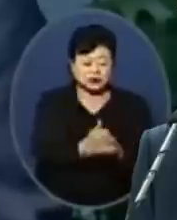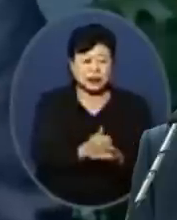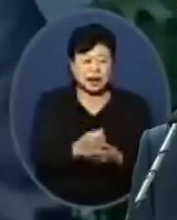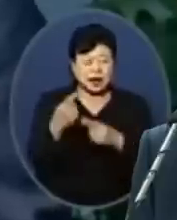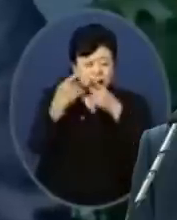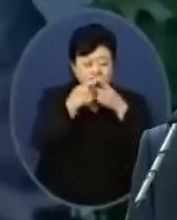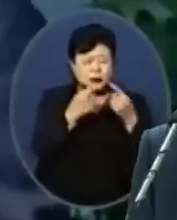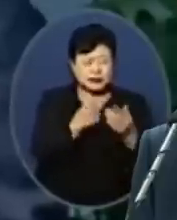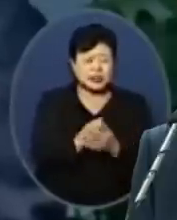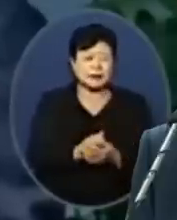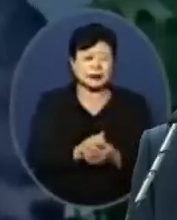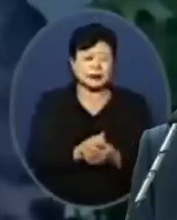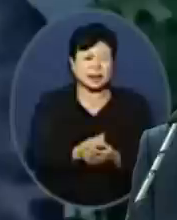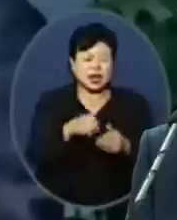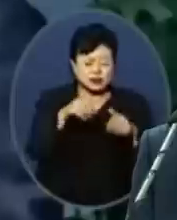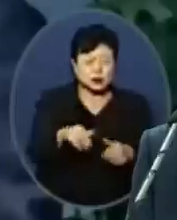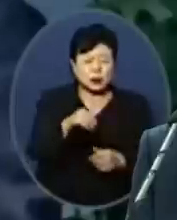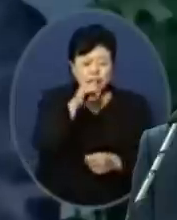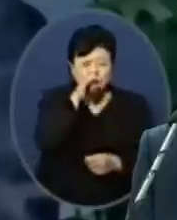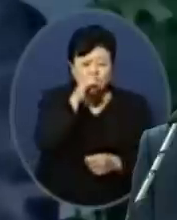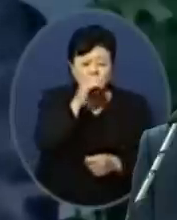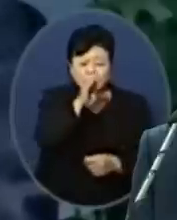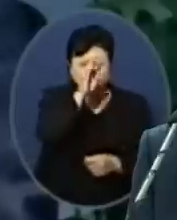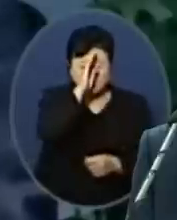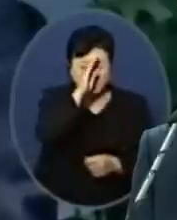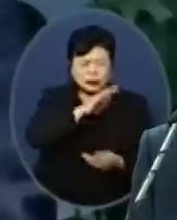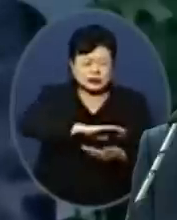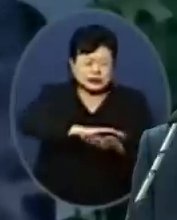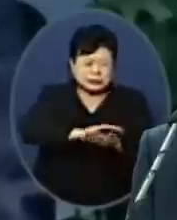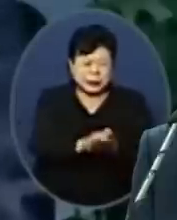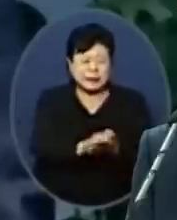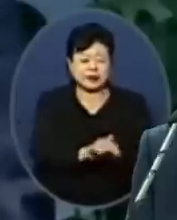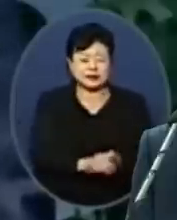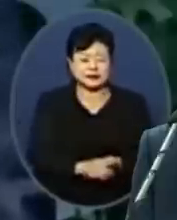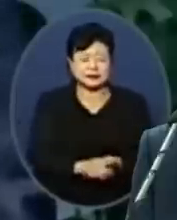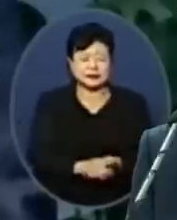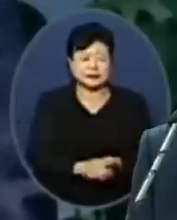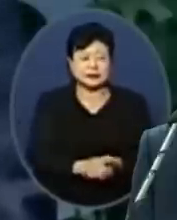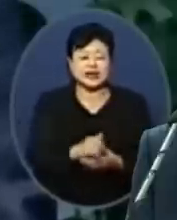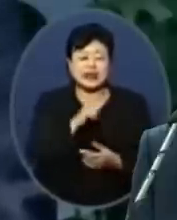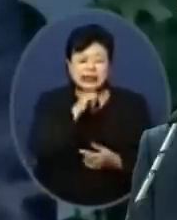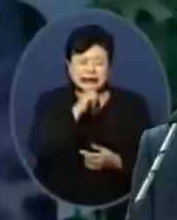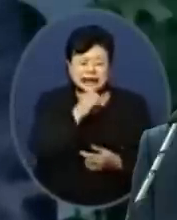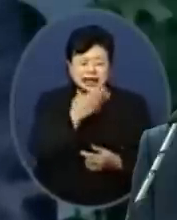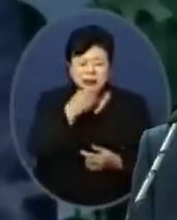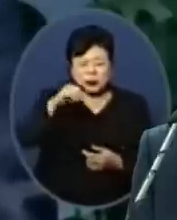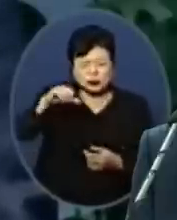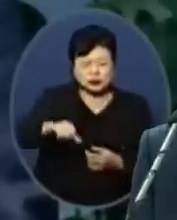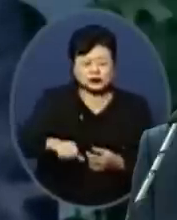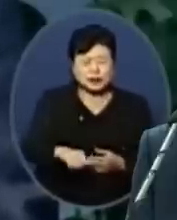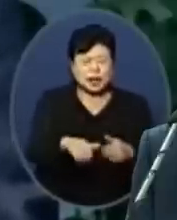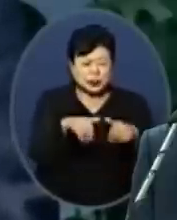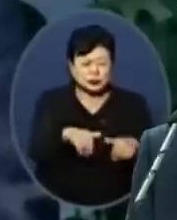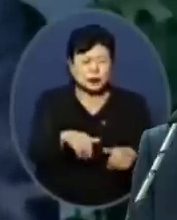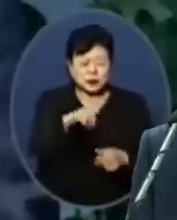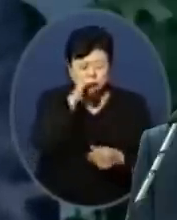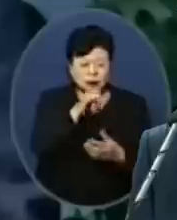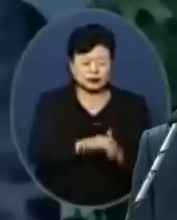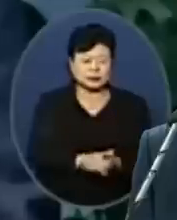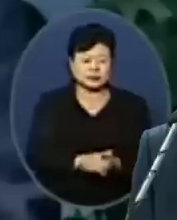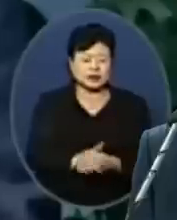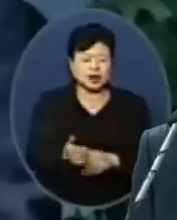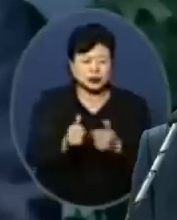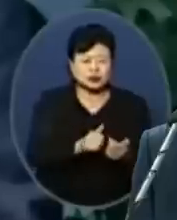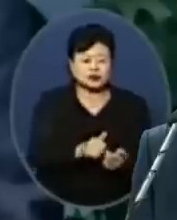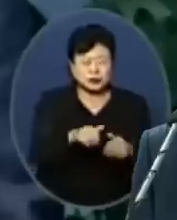허물로 종살이 되고 병에 짓밟히고 가난과 저주에 짓밟히고